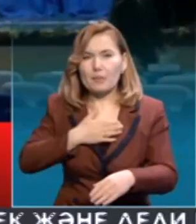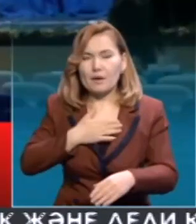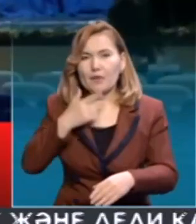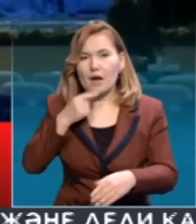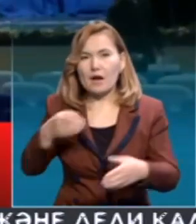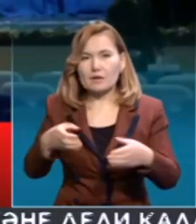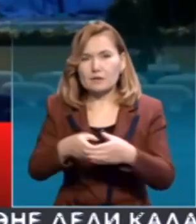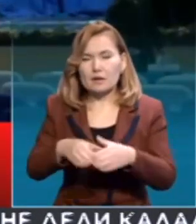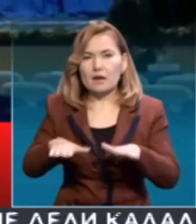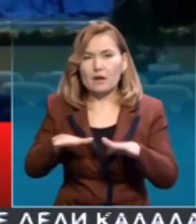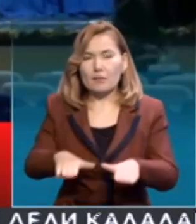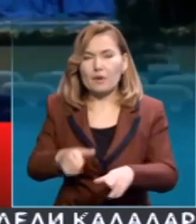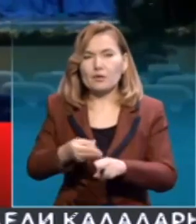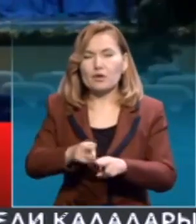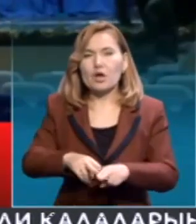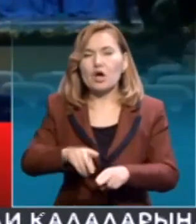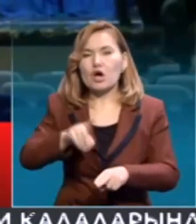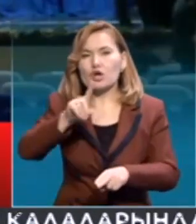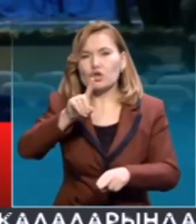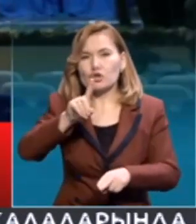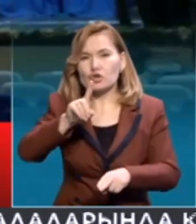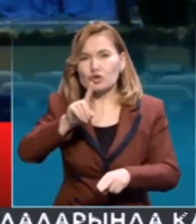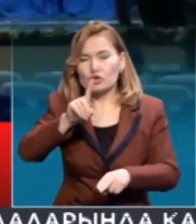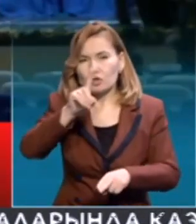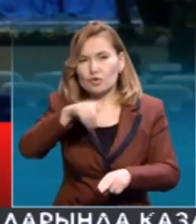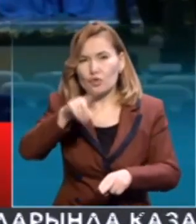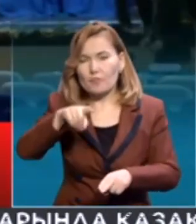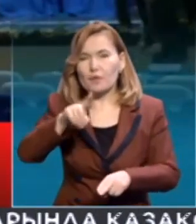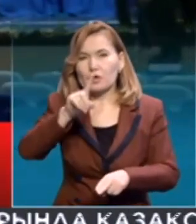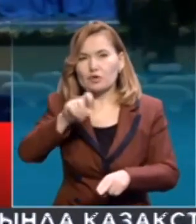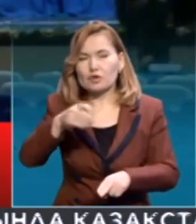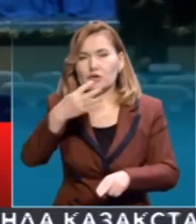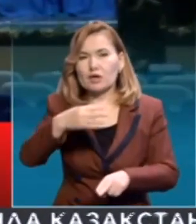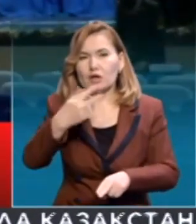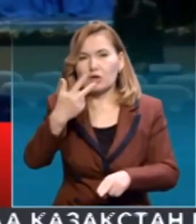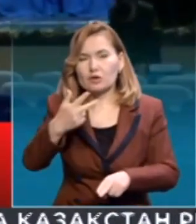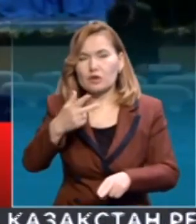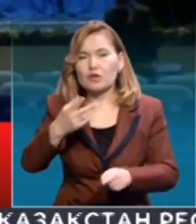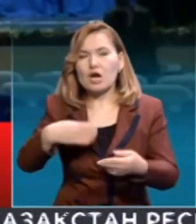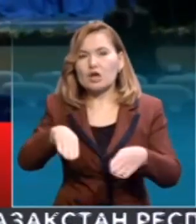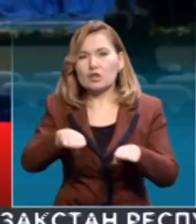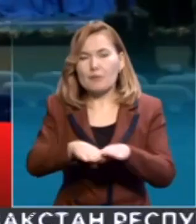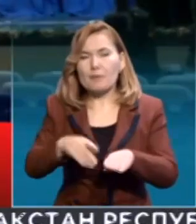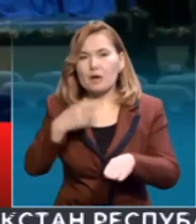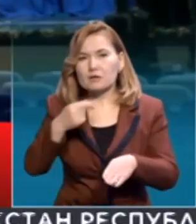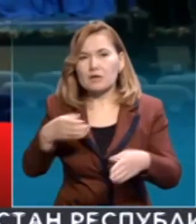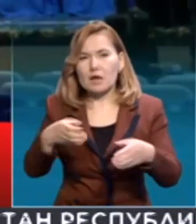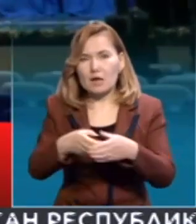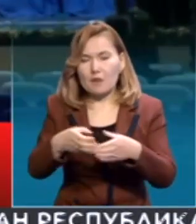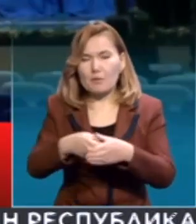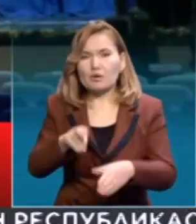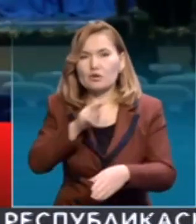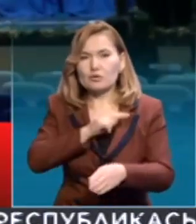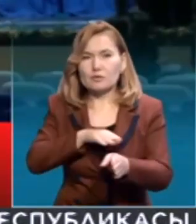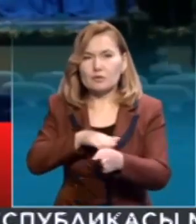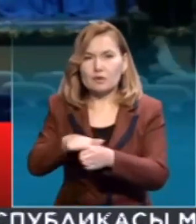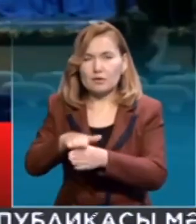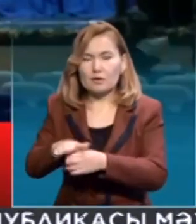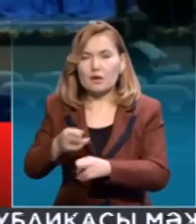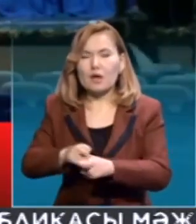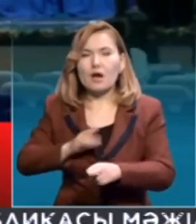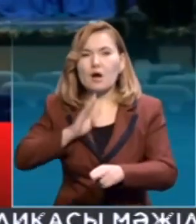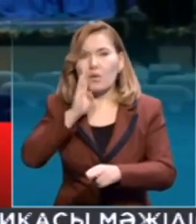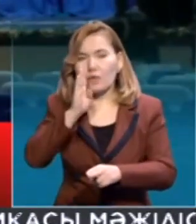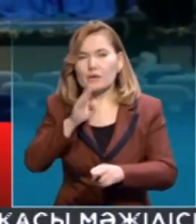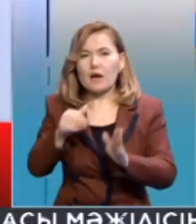оқу орнында нөмір 143 жабық сайлау учаскесі жұмыс атқаруда